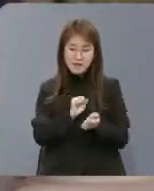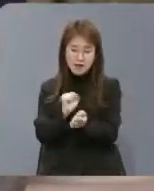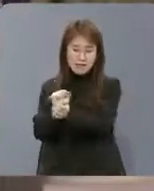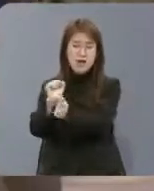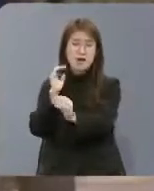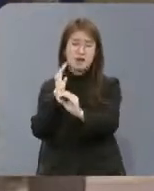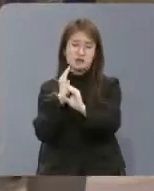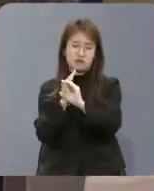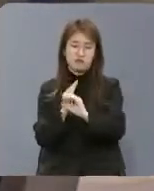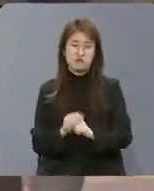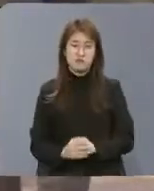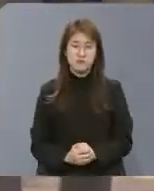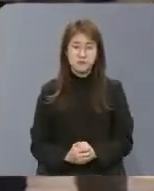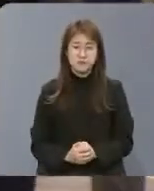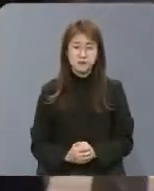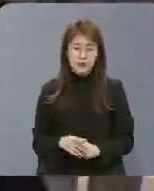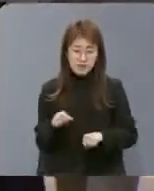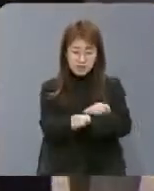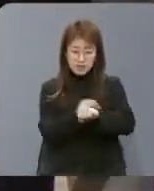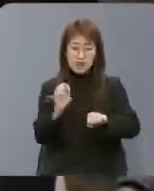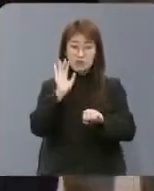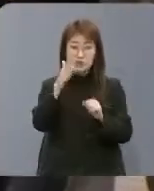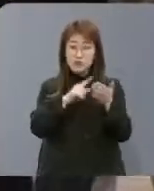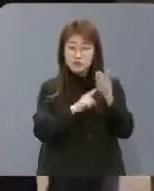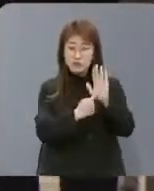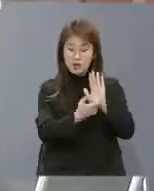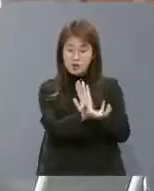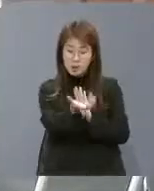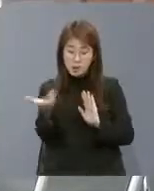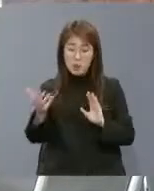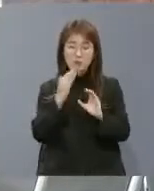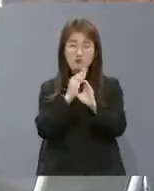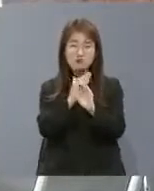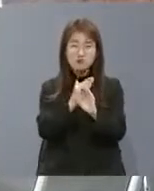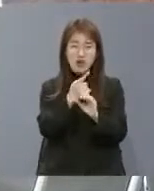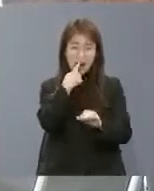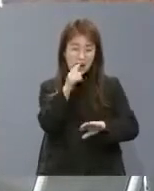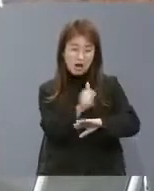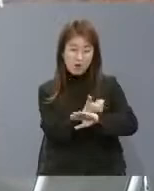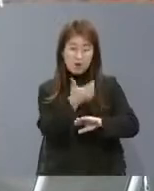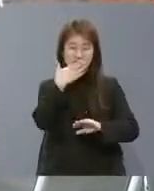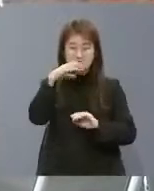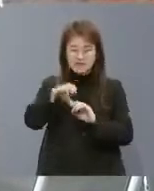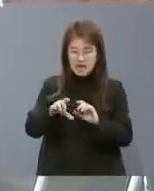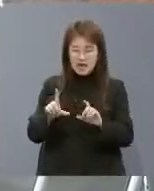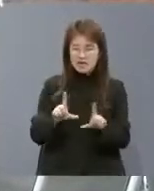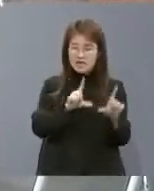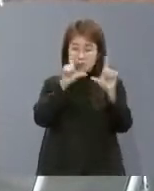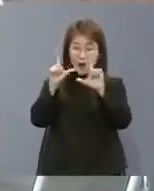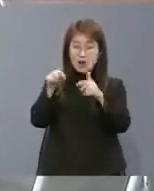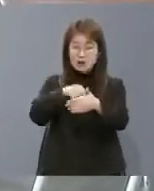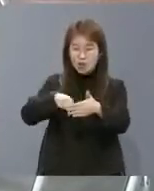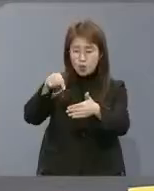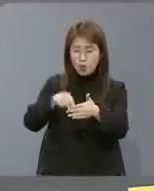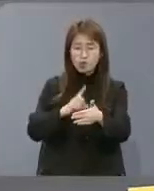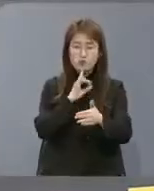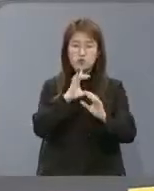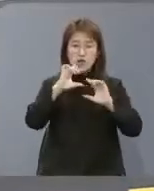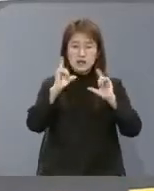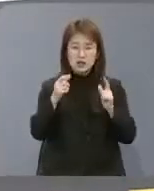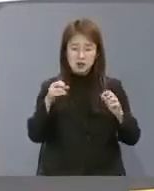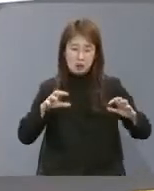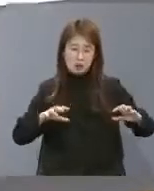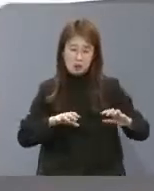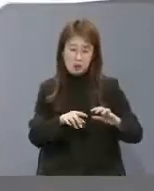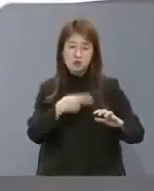형태입니다. 특히 최근 공개된 확진자 동선에 학원과 식당 등 일상생활 속 공간뿐만 아니라 밀집도가